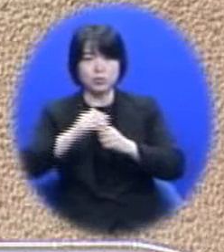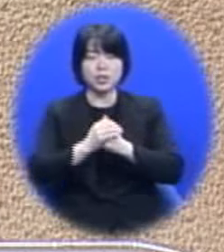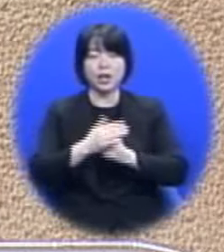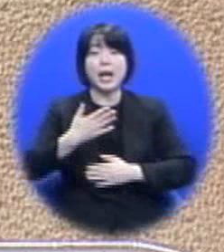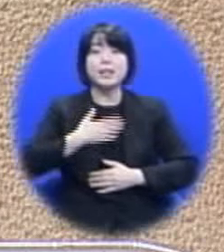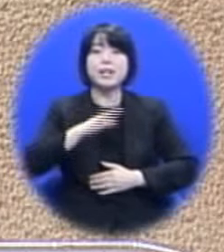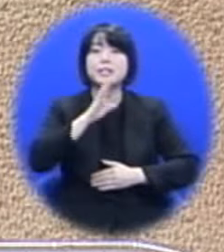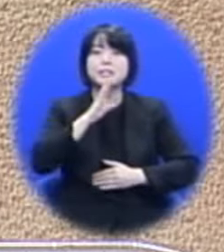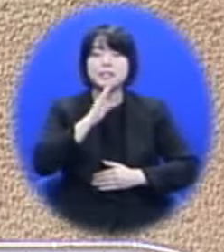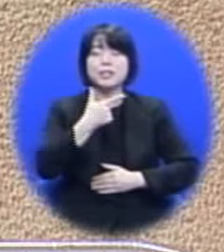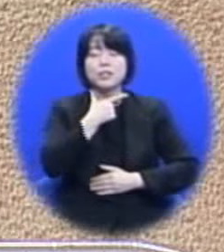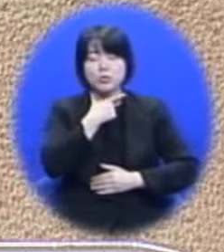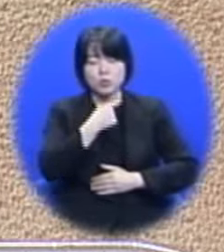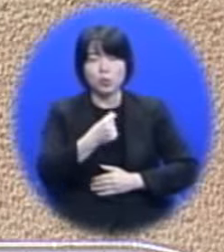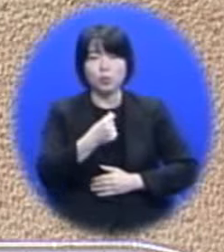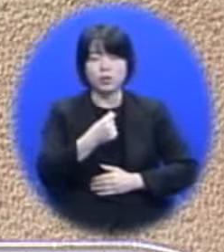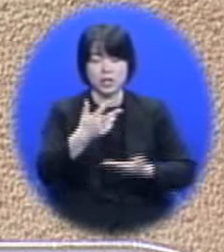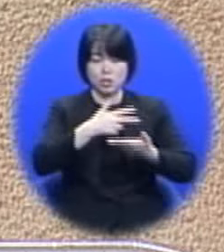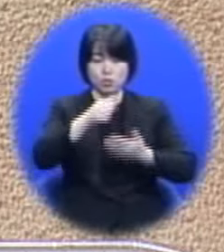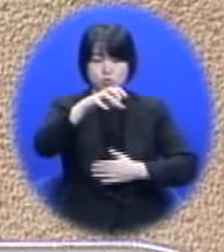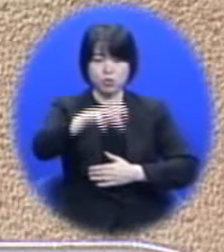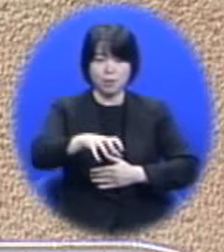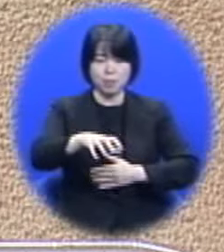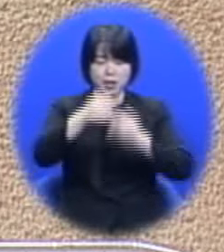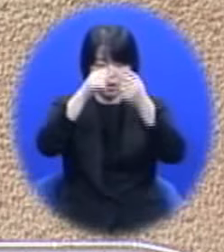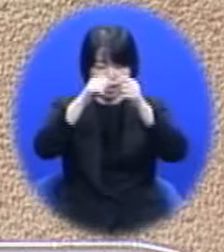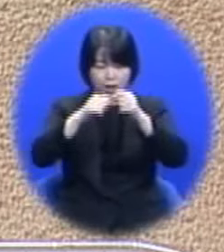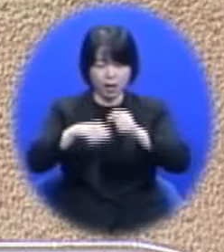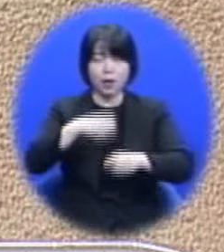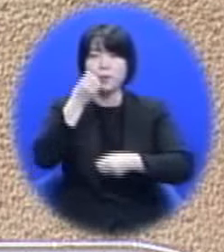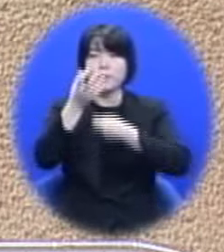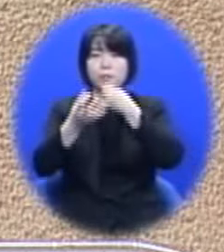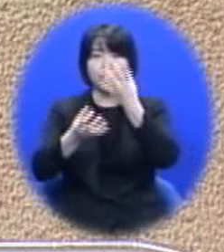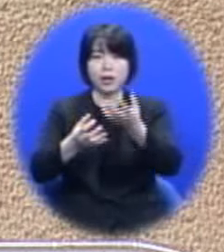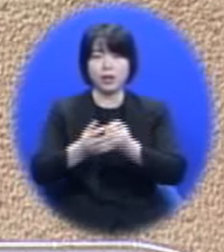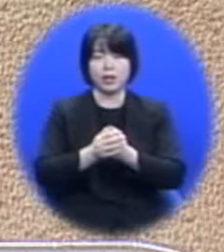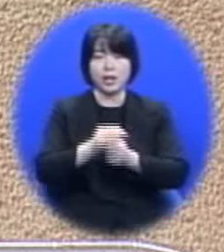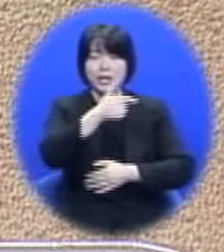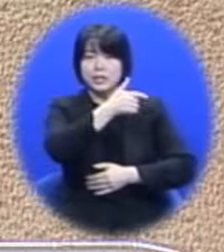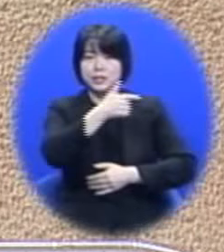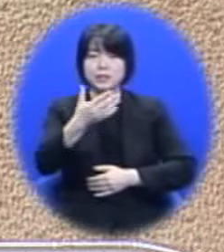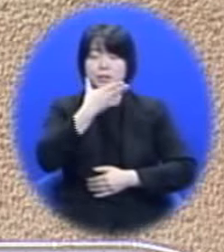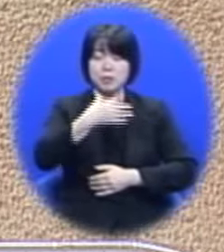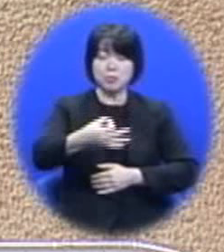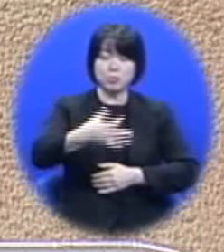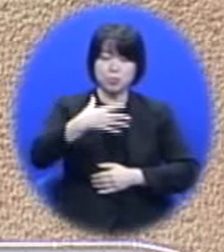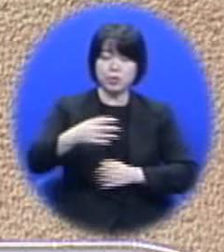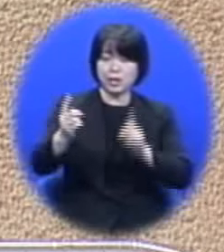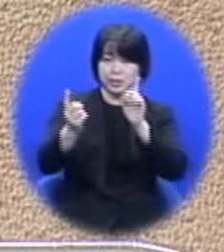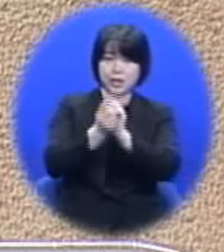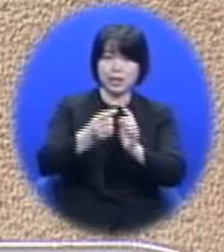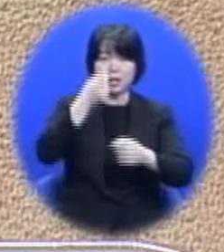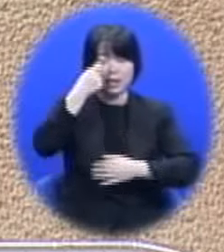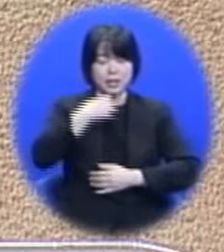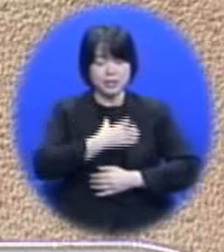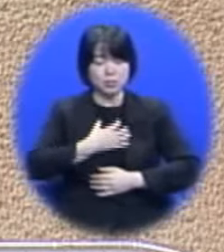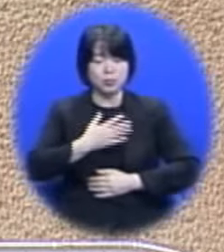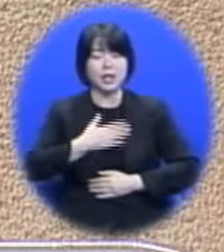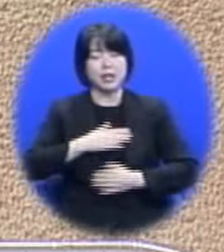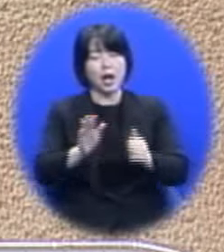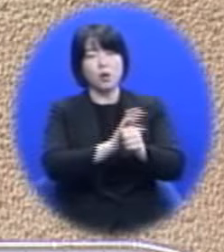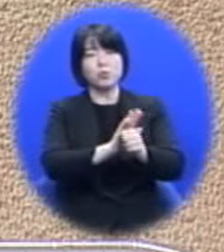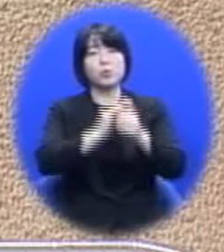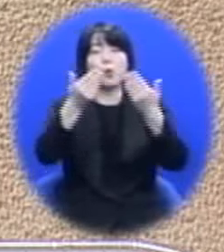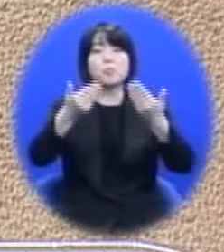내 진정 소원 주 앞에 낱낱이 바로 아뢰어 큰 불행 당해 슬플 때 나 위로받게